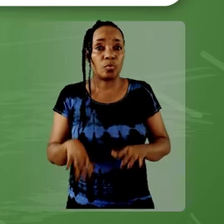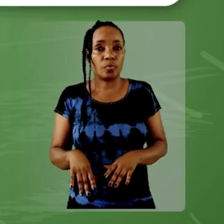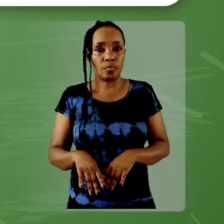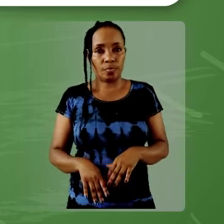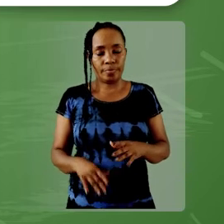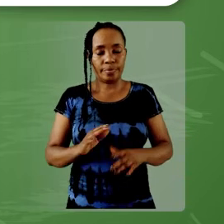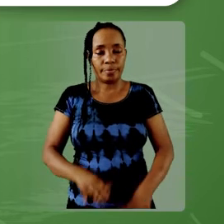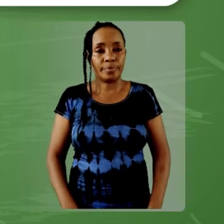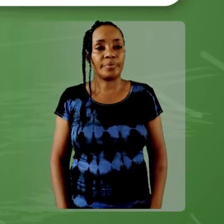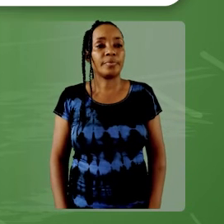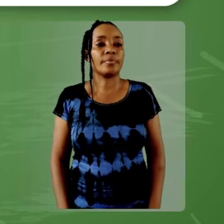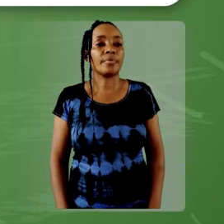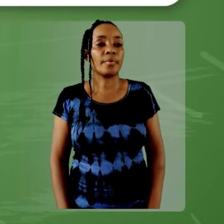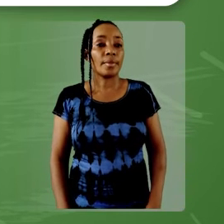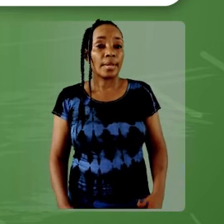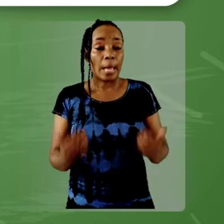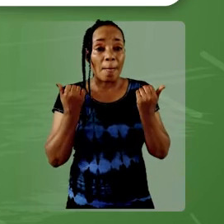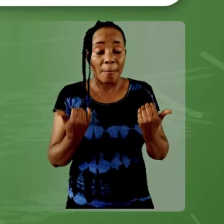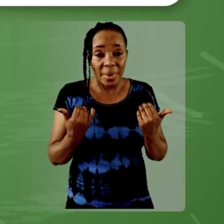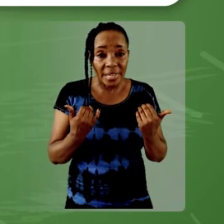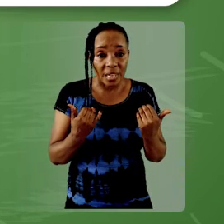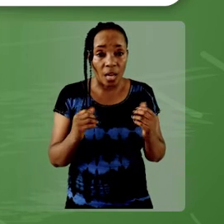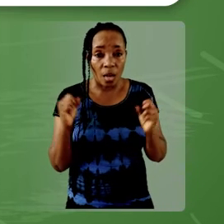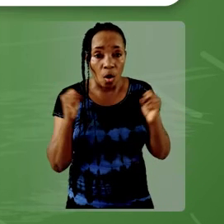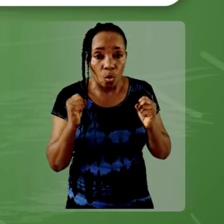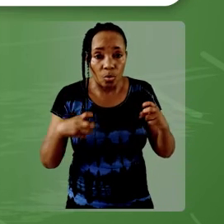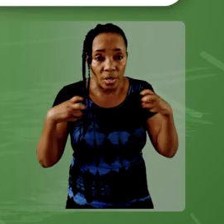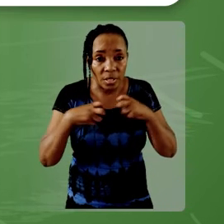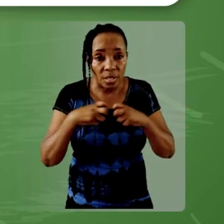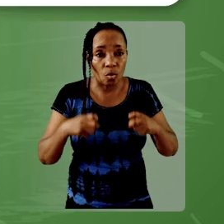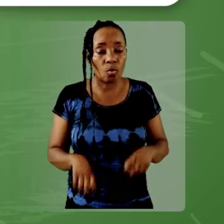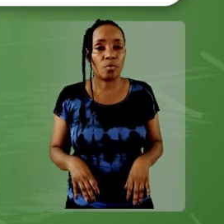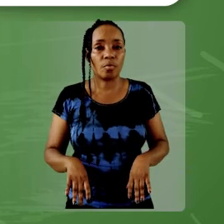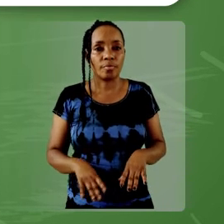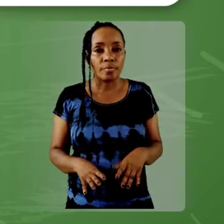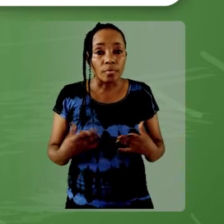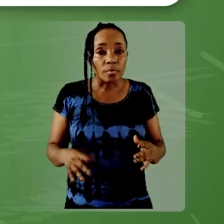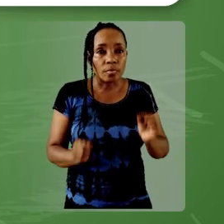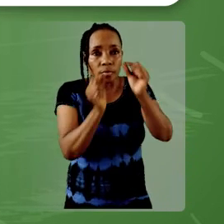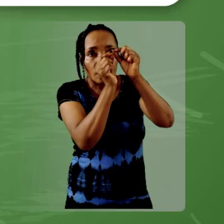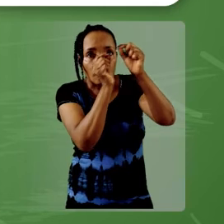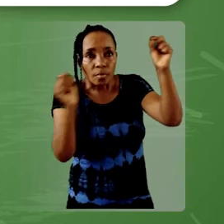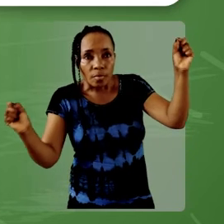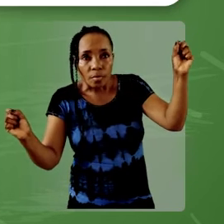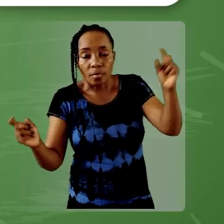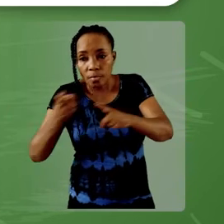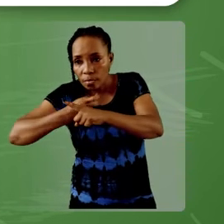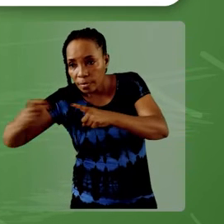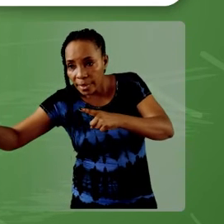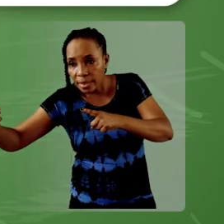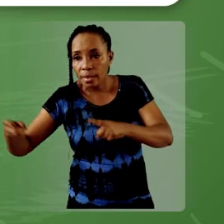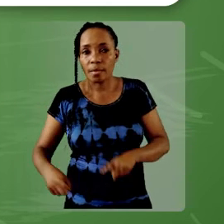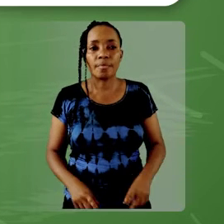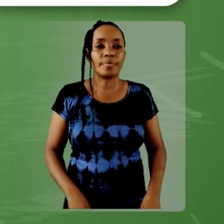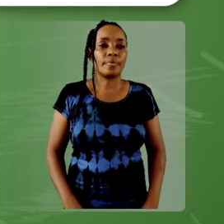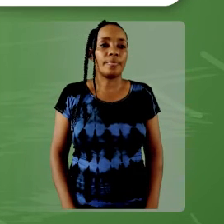des incendies. L'électrisation, très bien, l'électrisation va provoquer des lésions. Donc